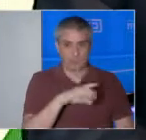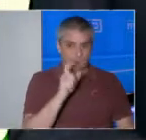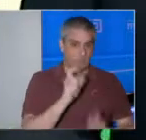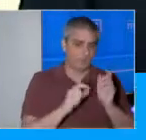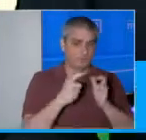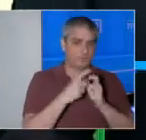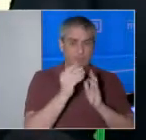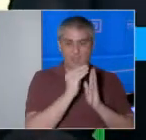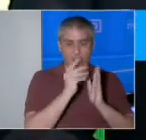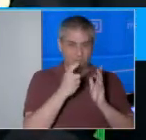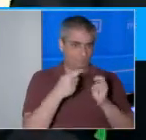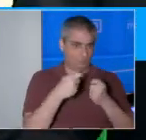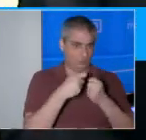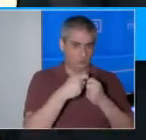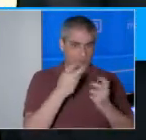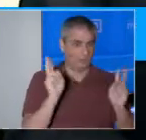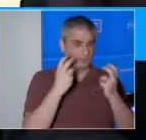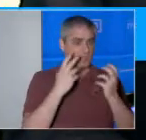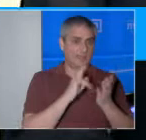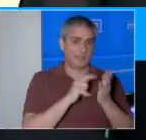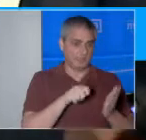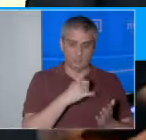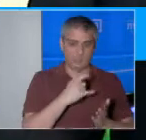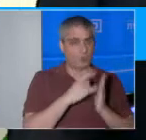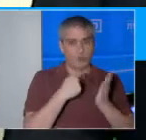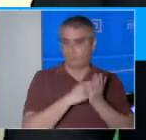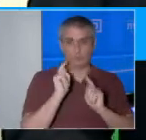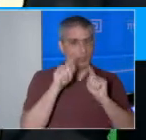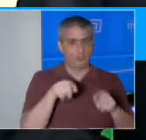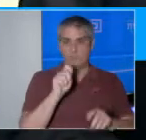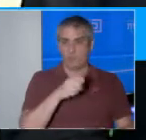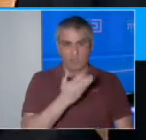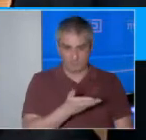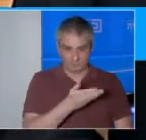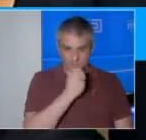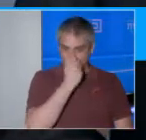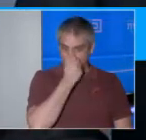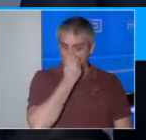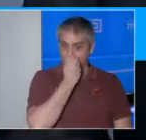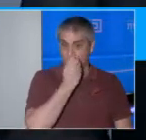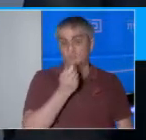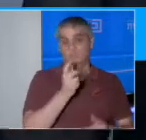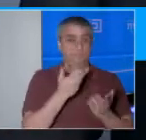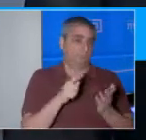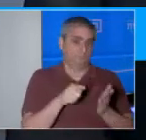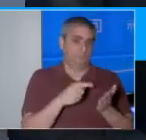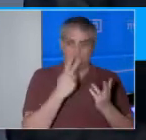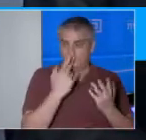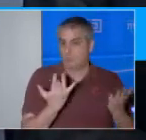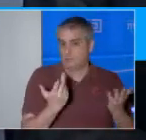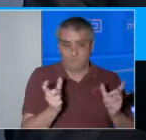שהרשימה המשותפת לכנס את מליאת הכנסת היום, חוק הכנסות לא הגיע למליאת הכנסת, ובכך, איך שזה